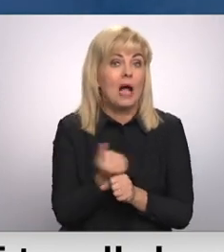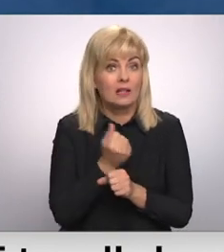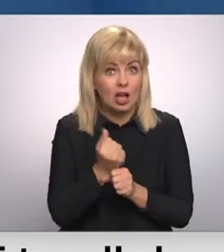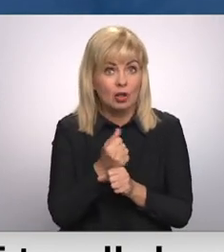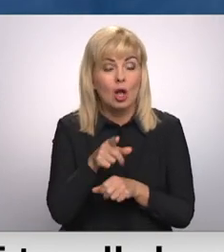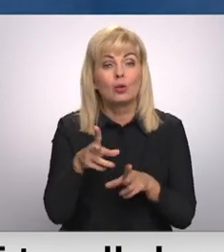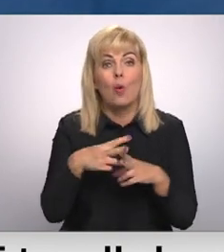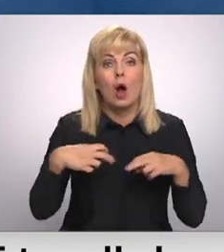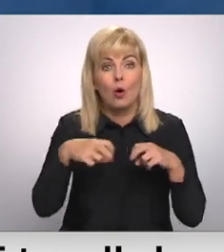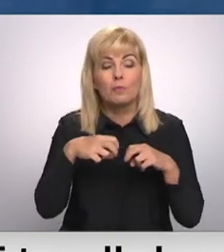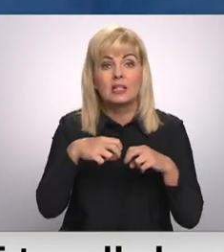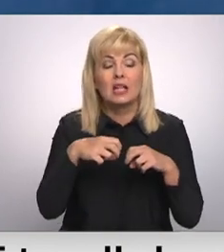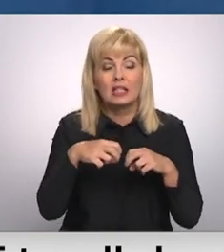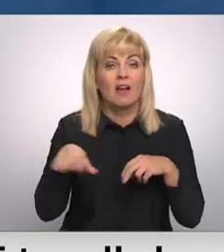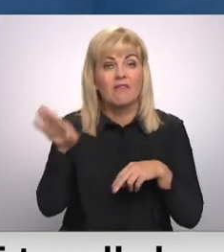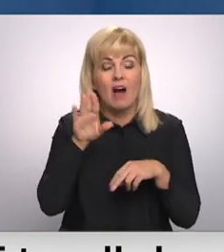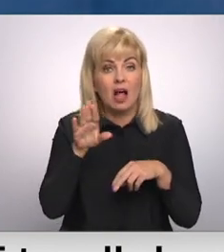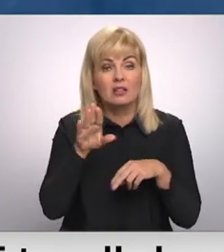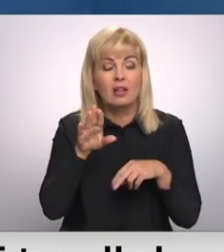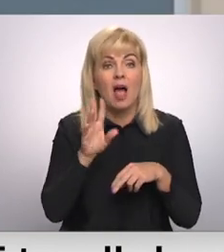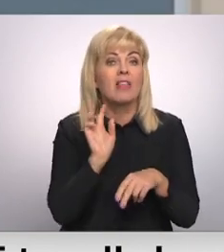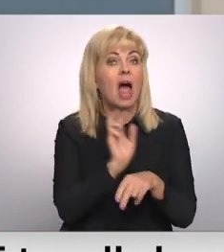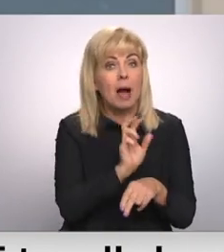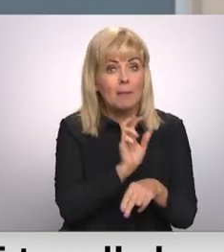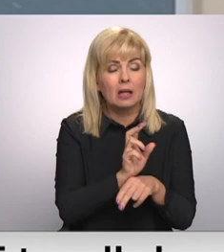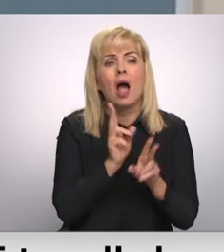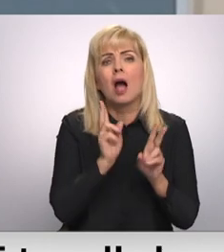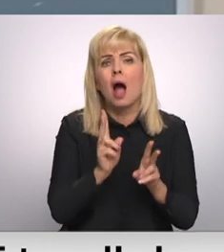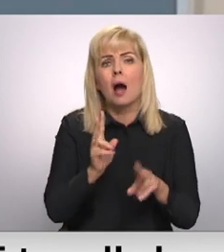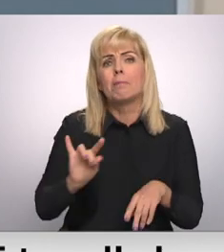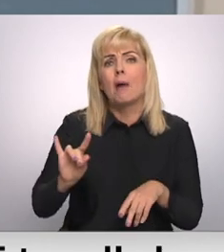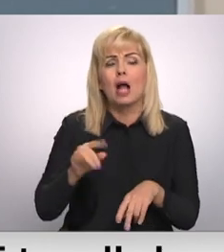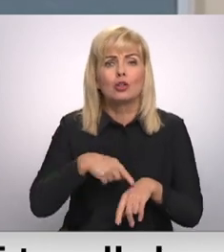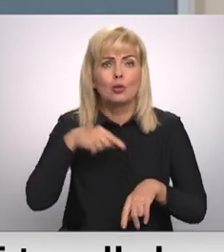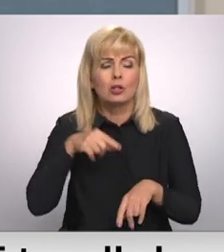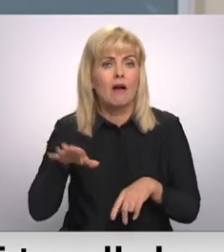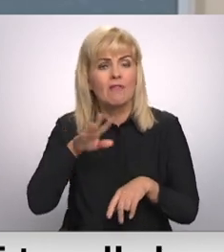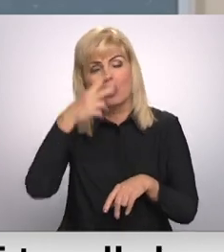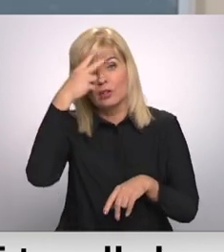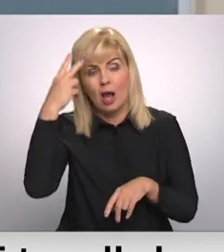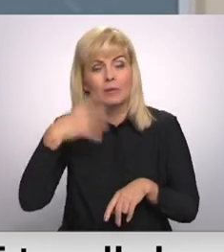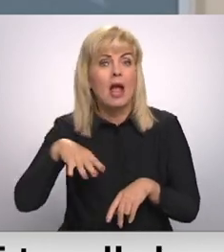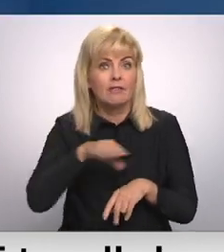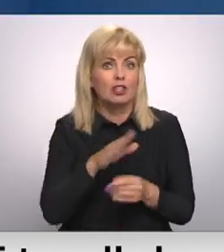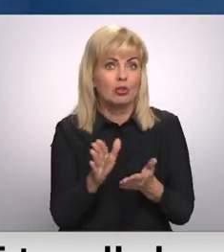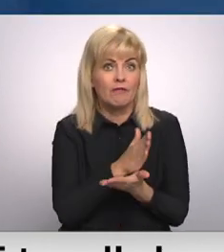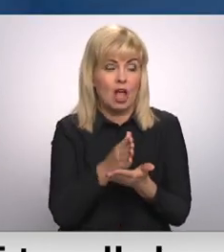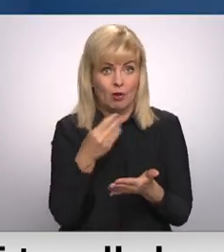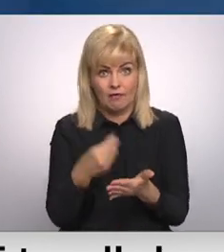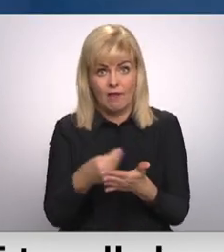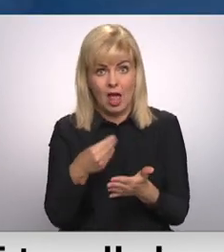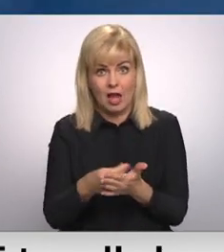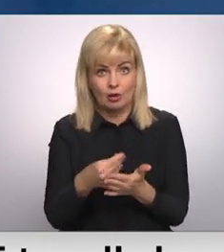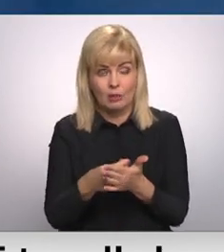šo komisiju, valsts pedagoģiskā komisiju neapmeklēja. Kā bērns justos valsts ģimnāzijā, kur visiem vidējais vērtējums